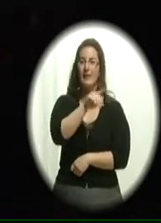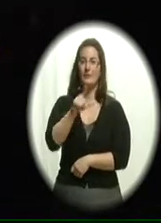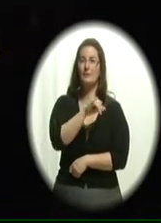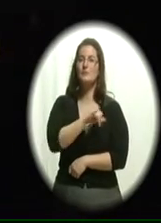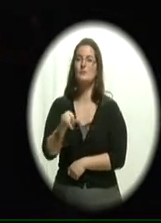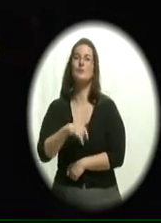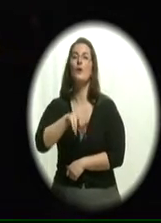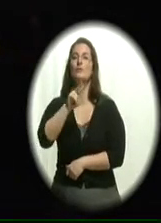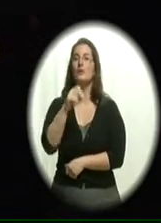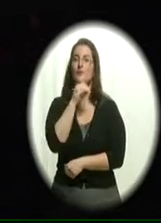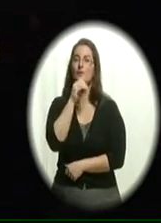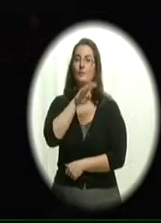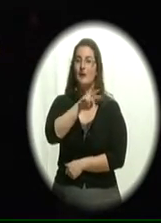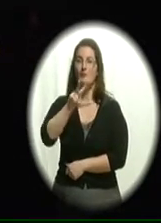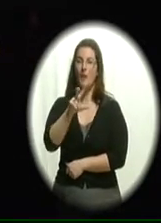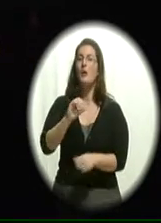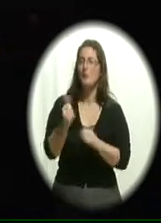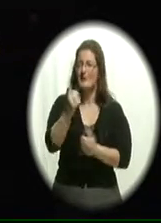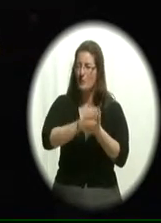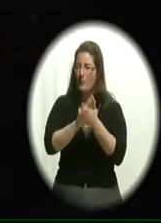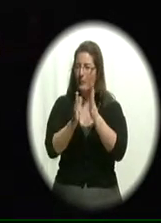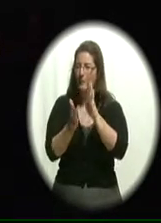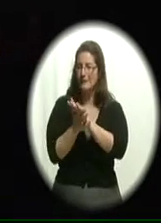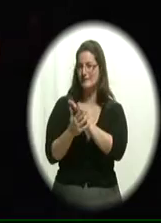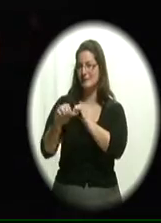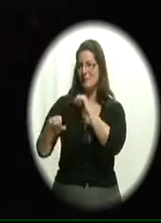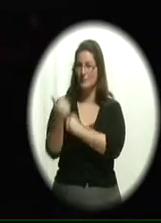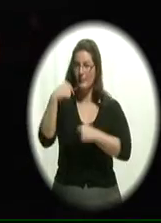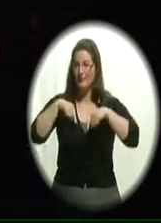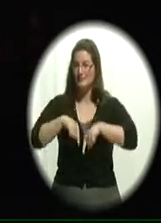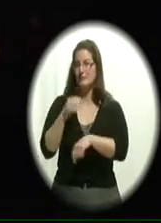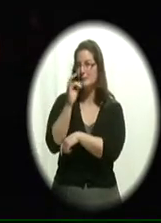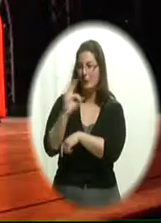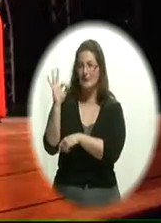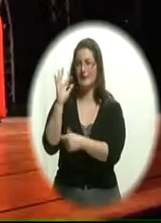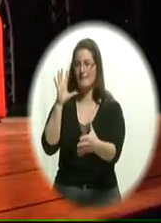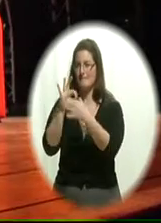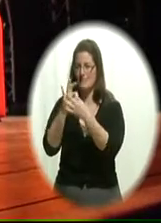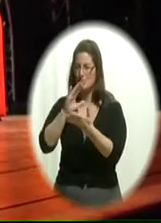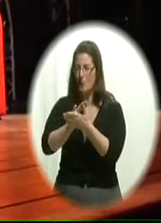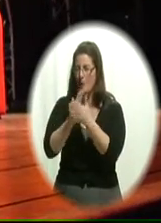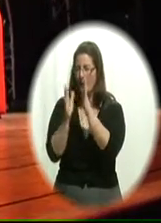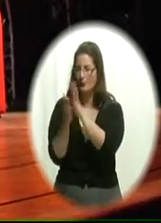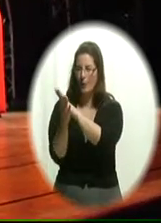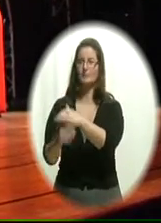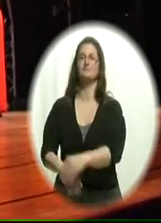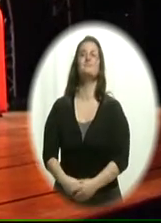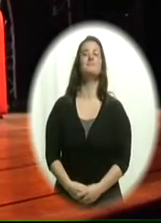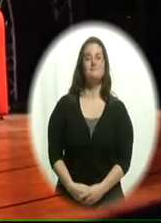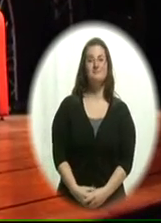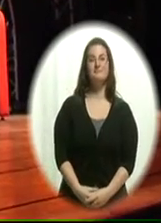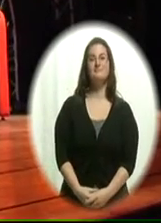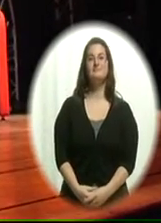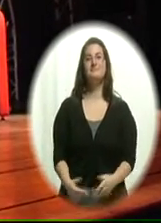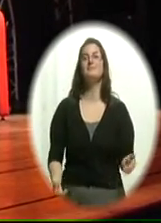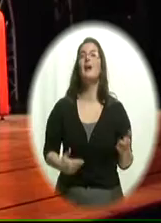octobre 1943 le principal collaborateur du plus collabo des hommes d'État français, Pierre Laval. Le goût des autres s'inscrit